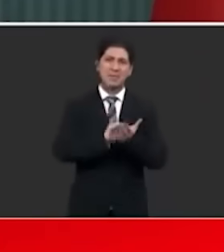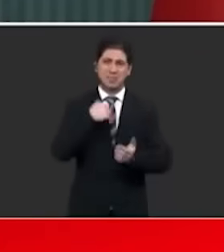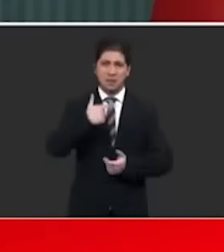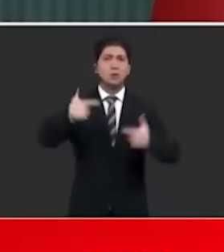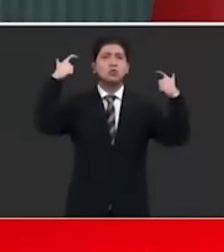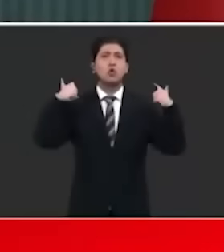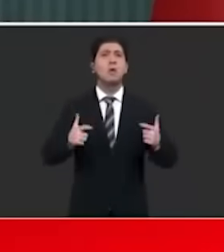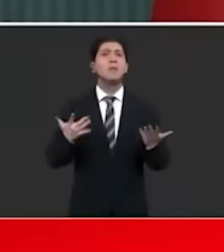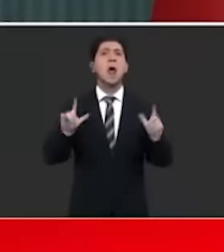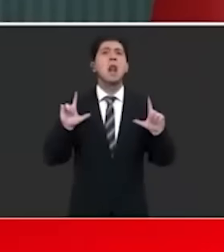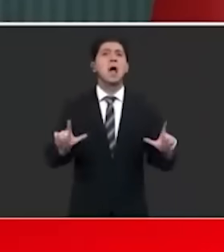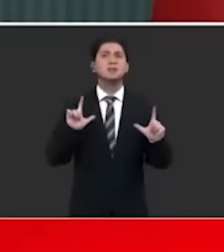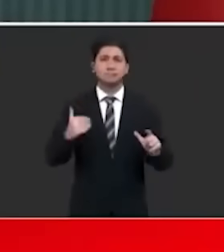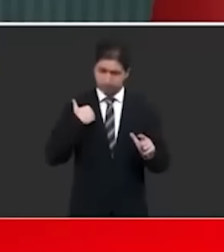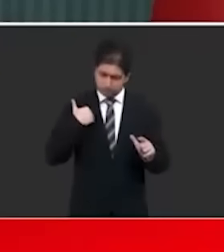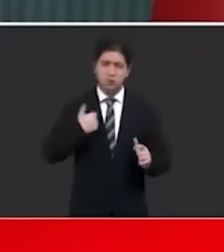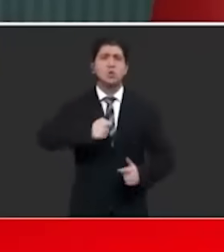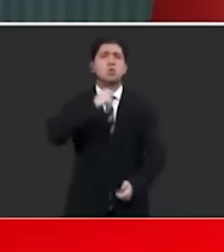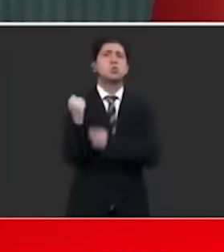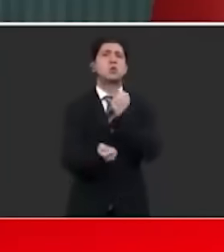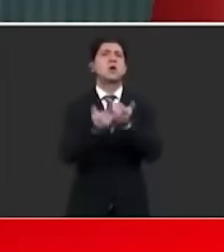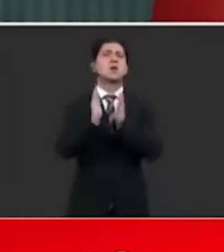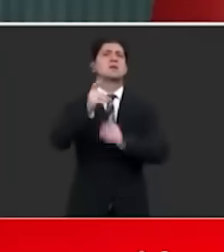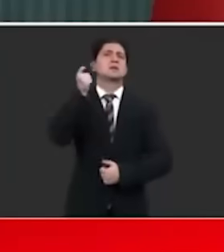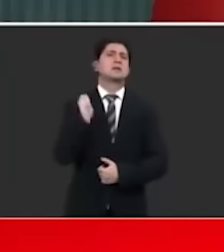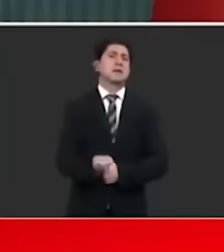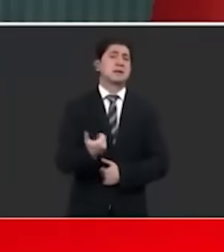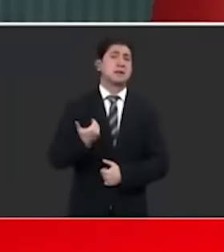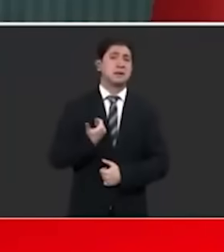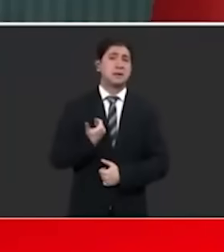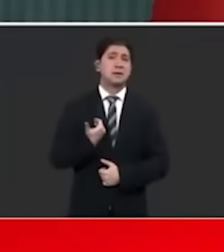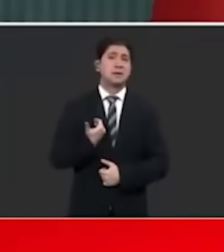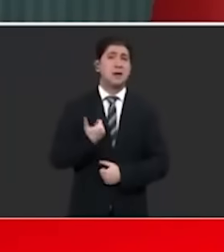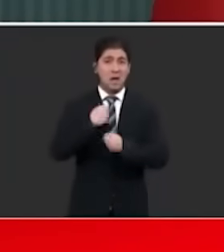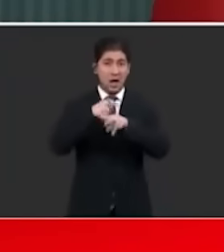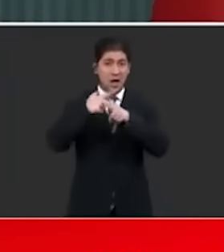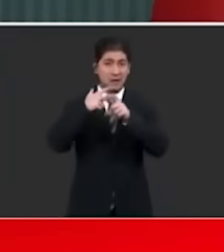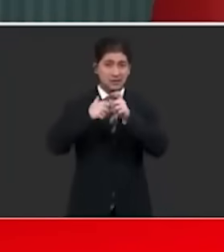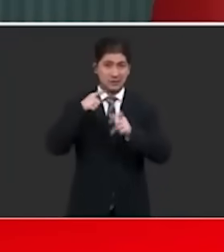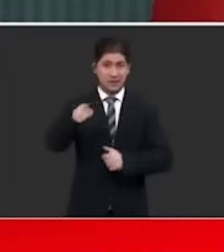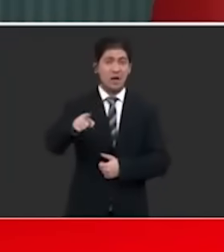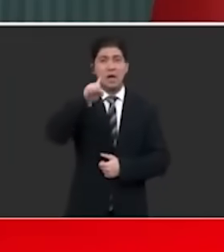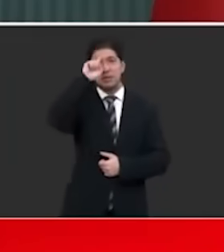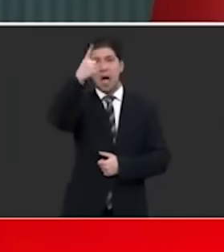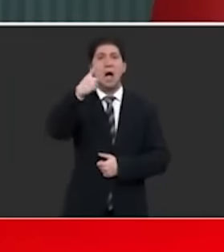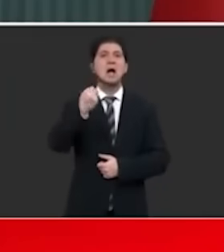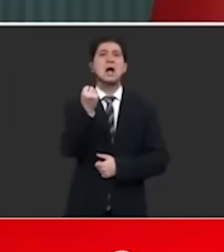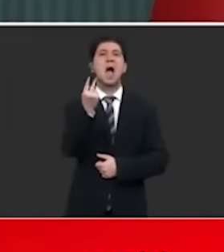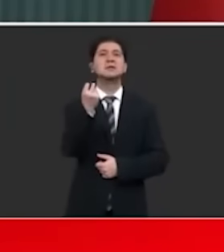üzerimize düşenleri yapmanın gayreti içindeyiz. Gazze'deki tek onkoloji